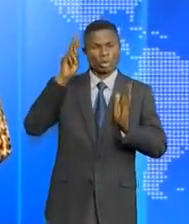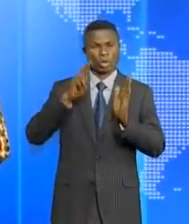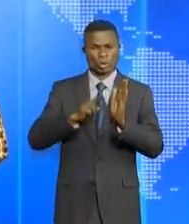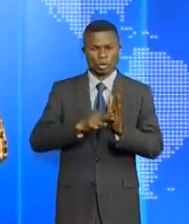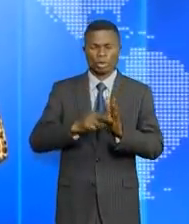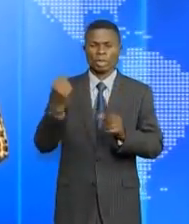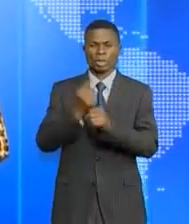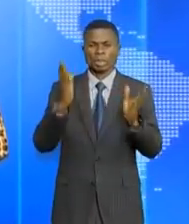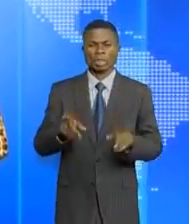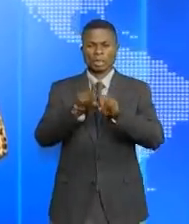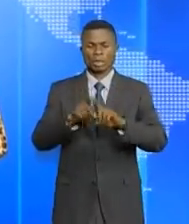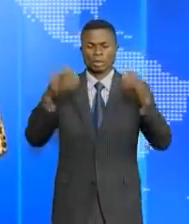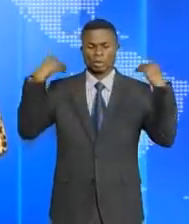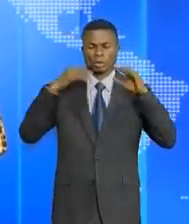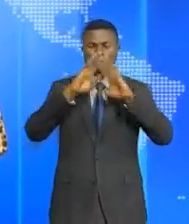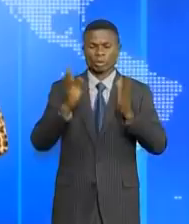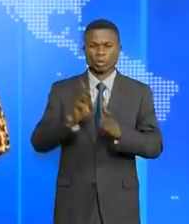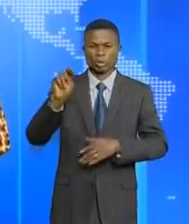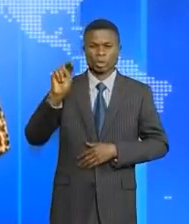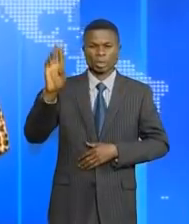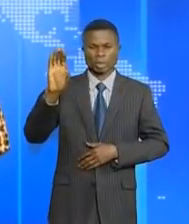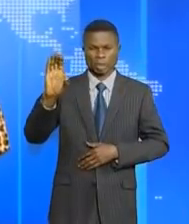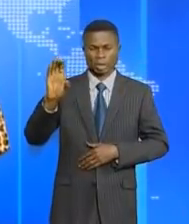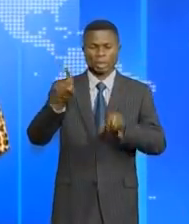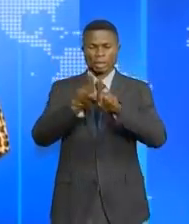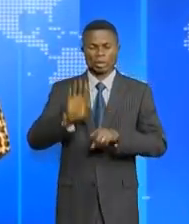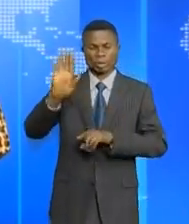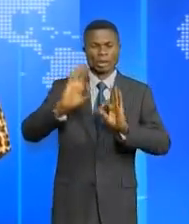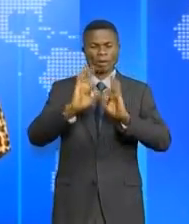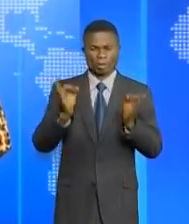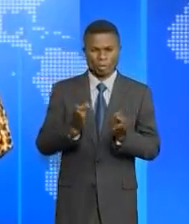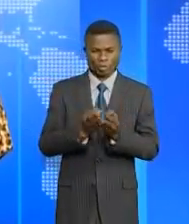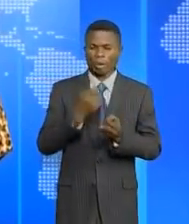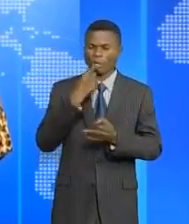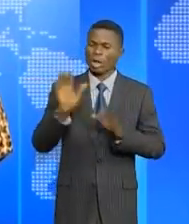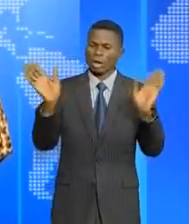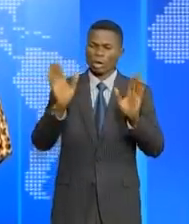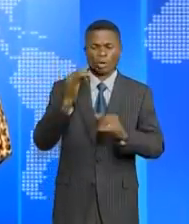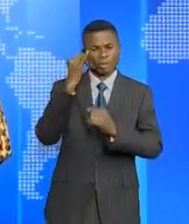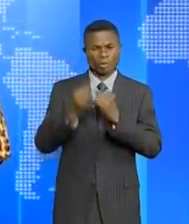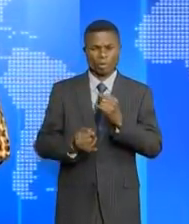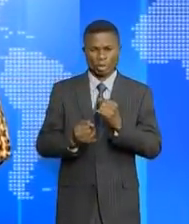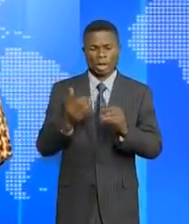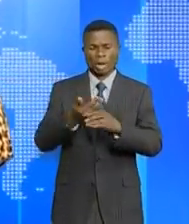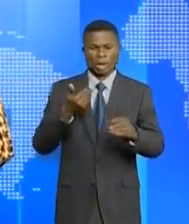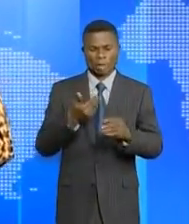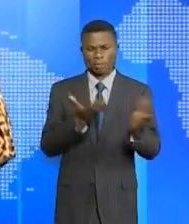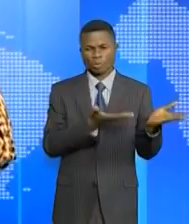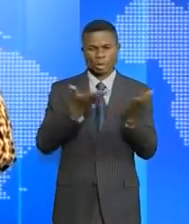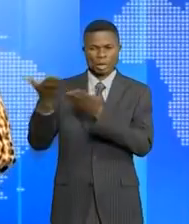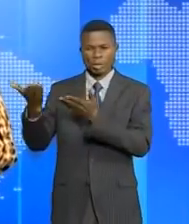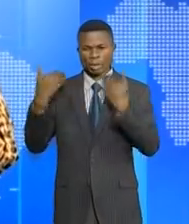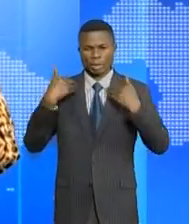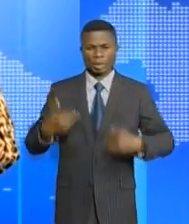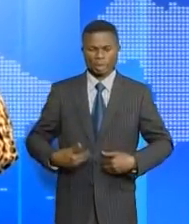les agents et cadres de la RTNC ainsi que sa famille biologique lui ont rendu un dernier hommage avant que son